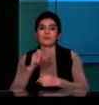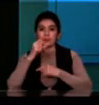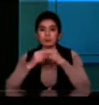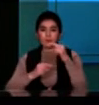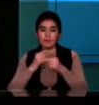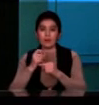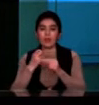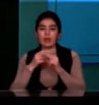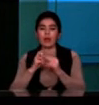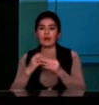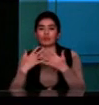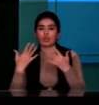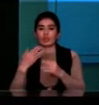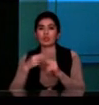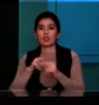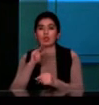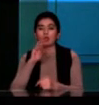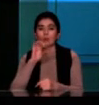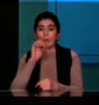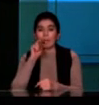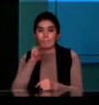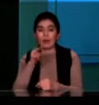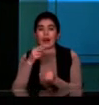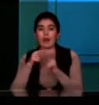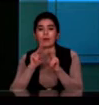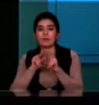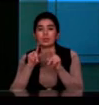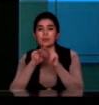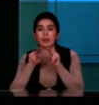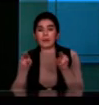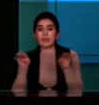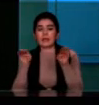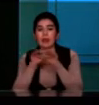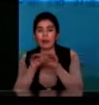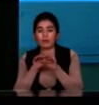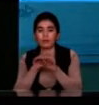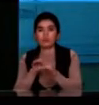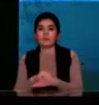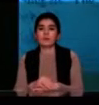Следующий атрибут – top. Также к выравниванию.